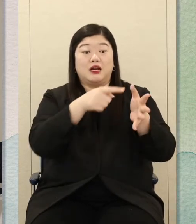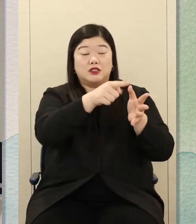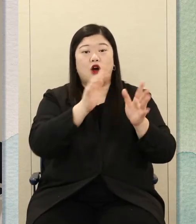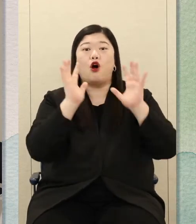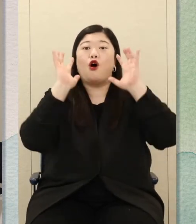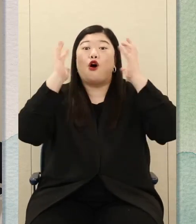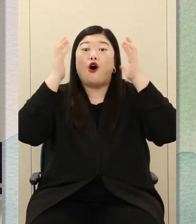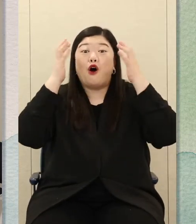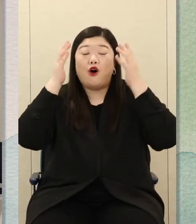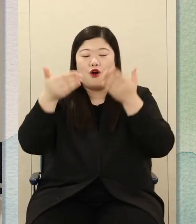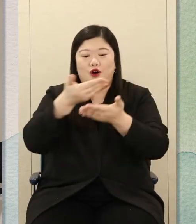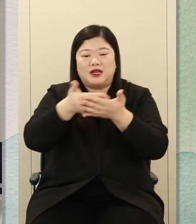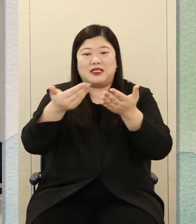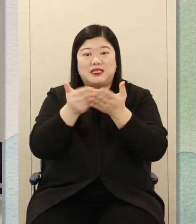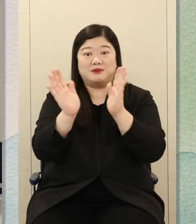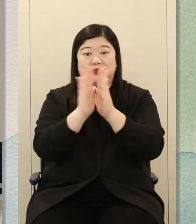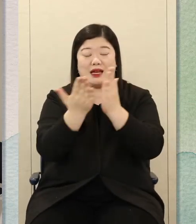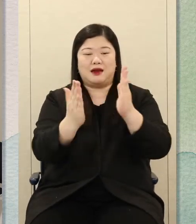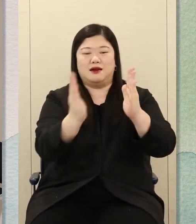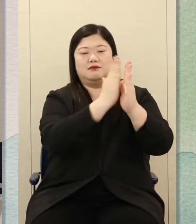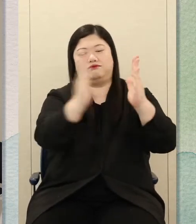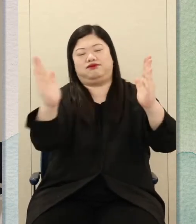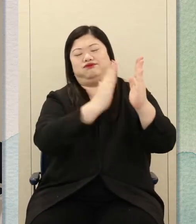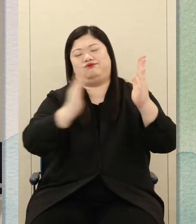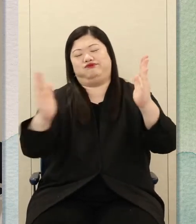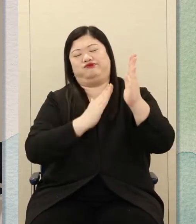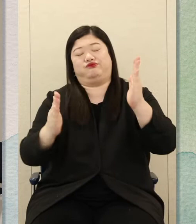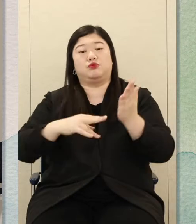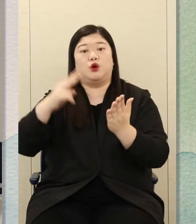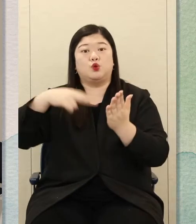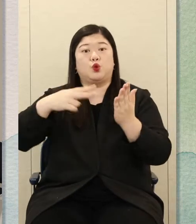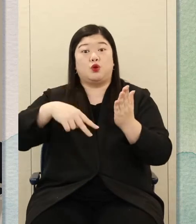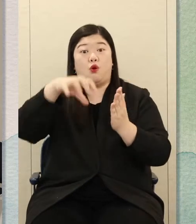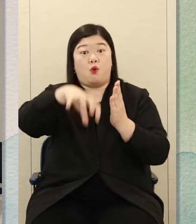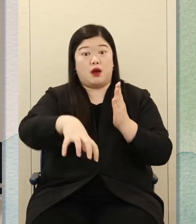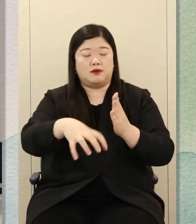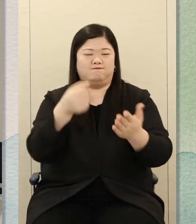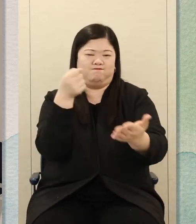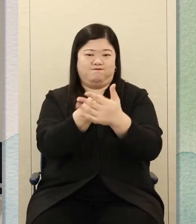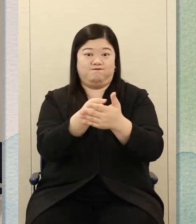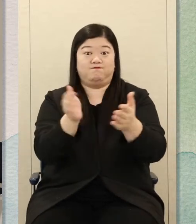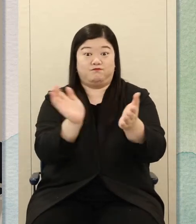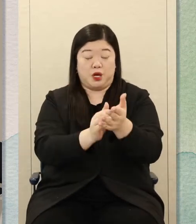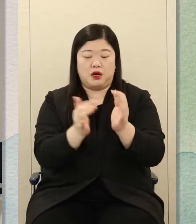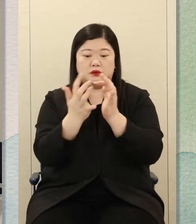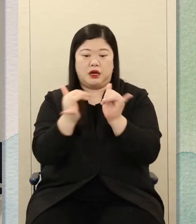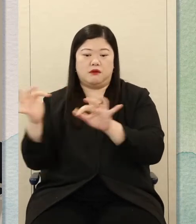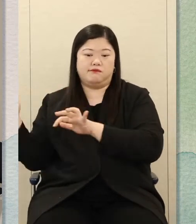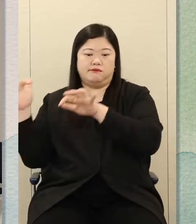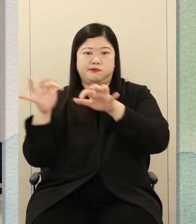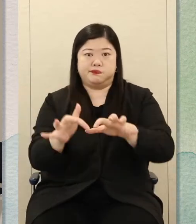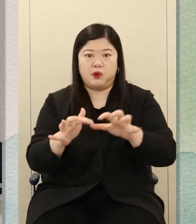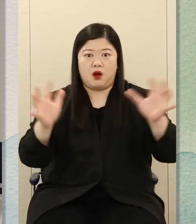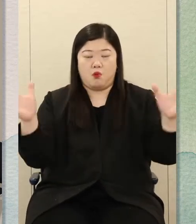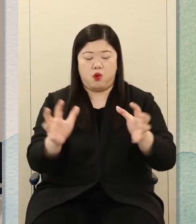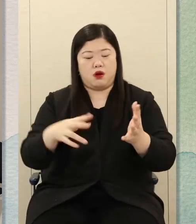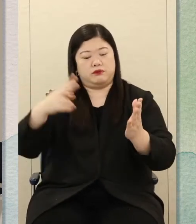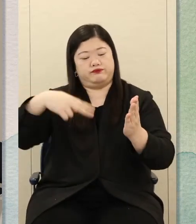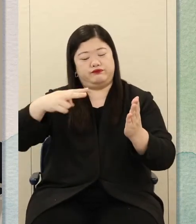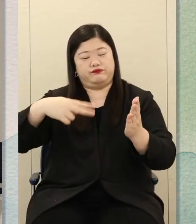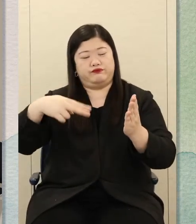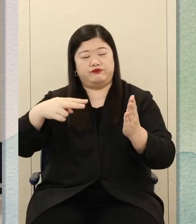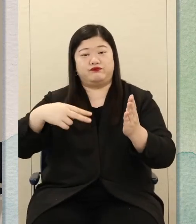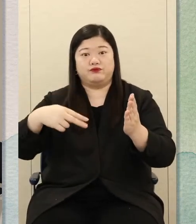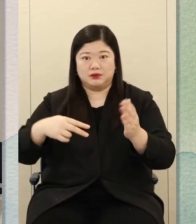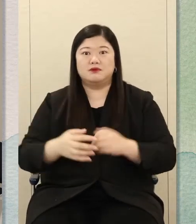그림책 도서관으로 만드셨어요. 그래서 본인들이 그림책 도서관 만들고 그림책 도서관을 기반으로 활동도 하세요. 근데 저분들의